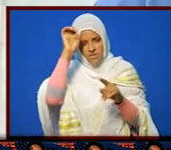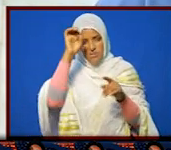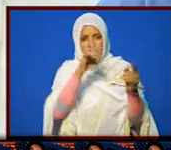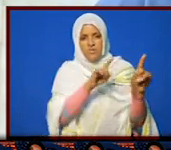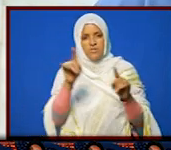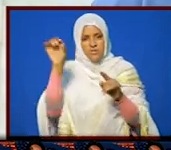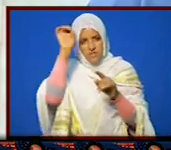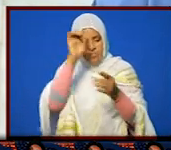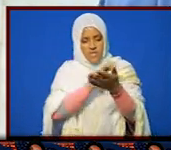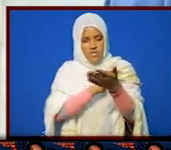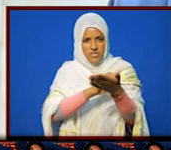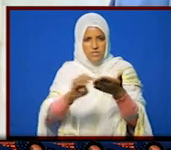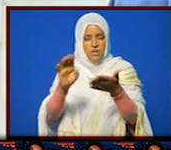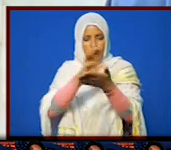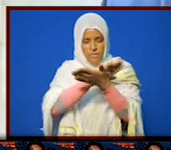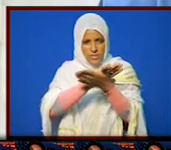ድካም ሳይኖርበት